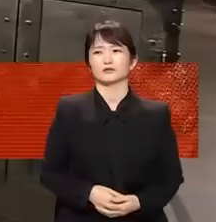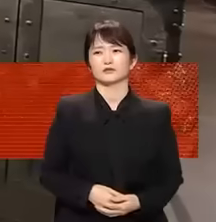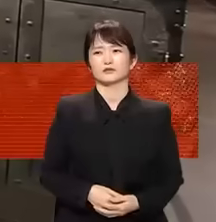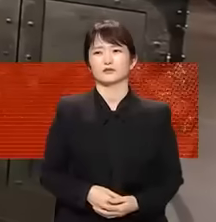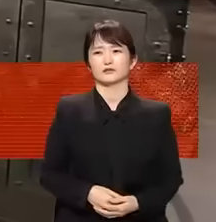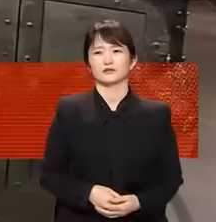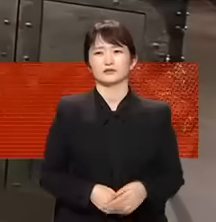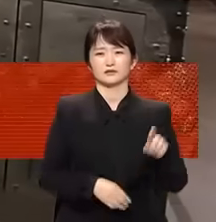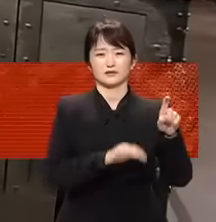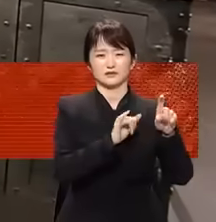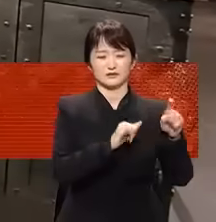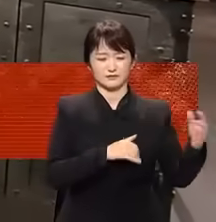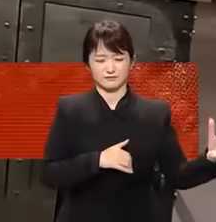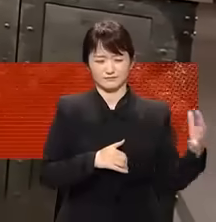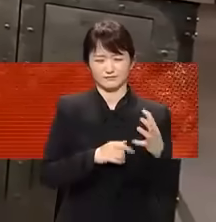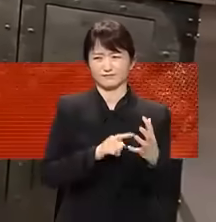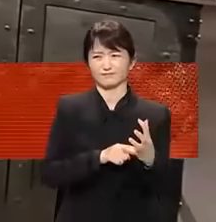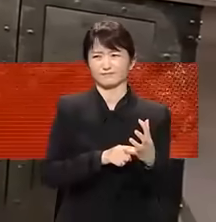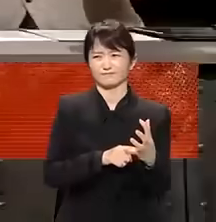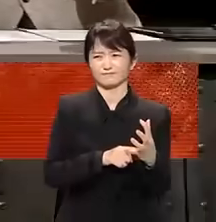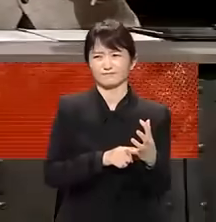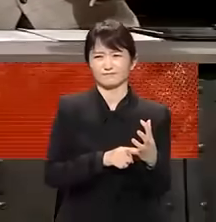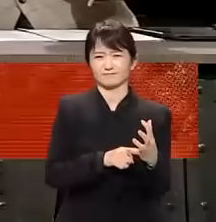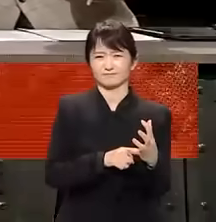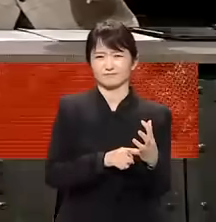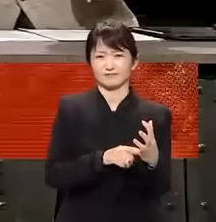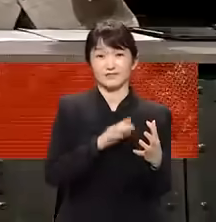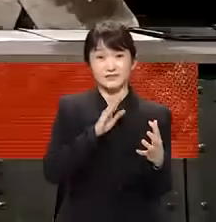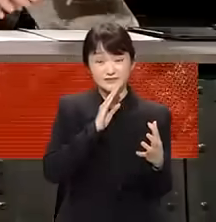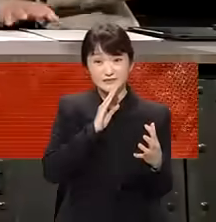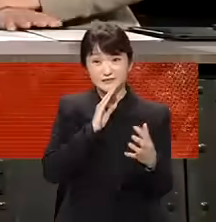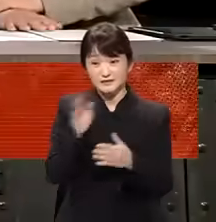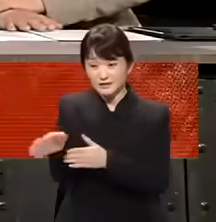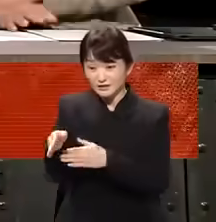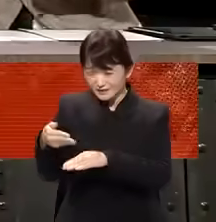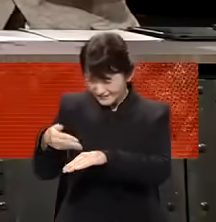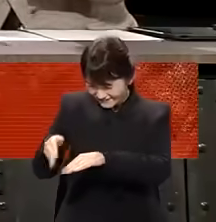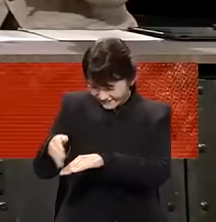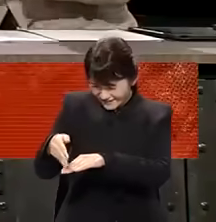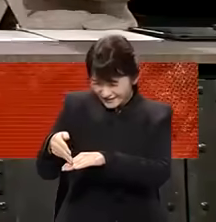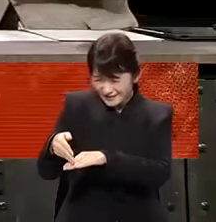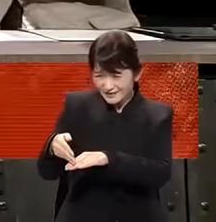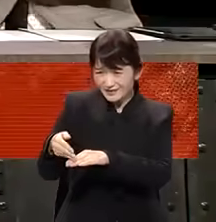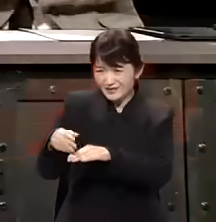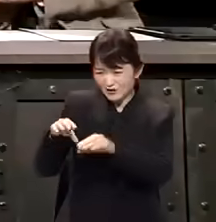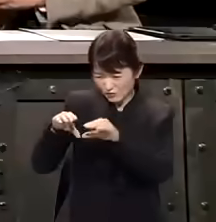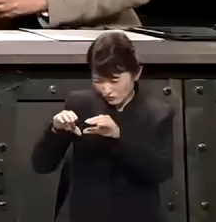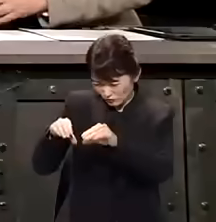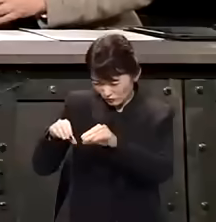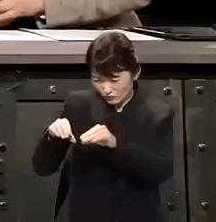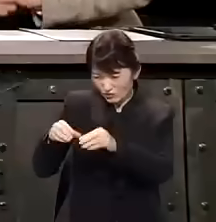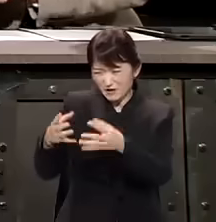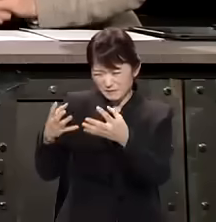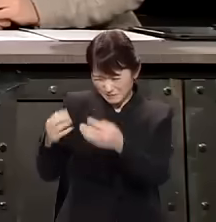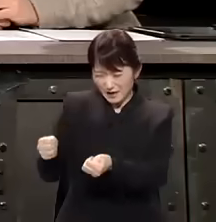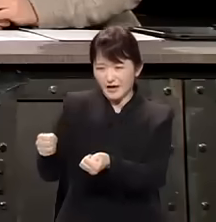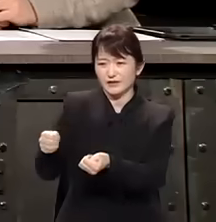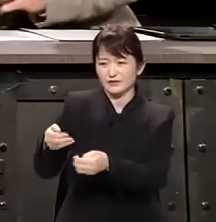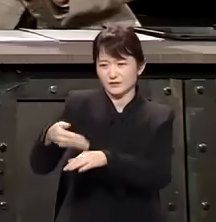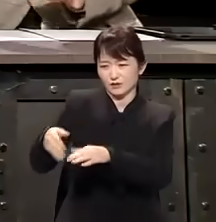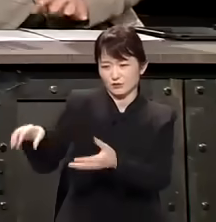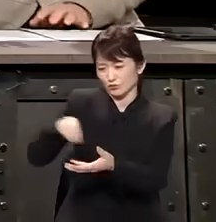왔잖아요 정말 얇게 많이 썰어 주셔야 돼요 깐만 이게 뭐라 아니 근데 저는 그게 중요하죠 먹는